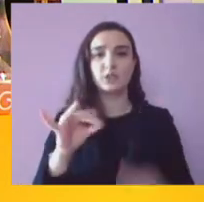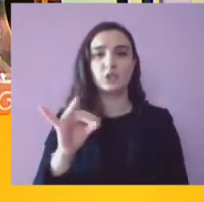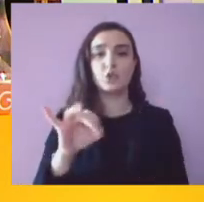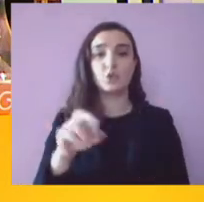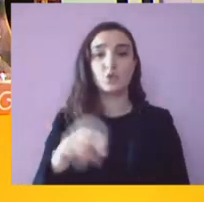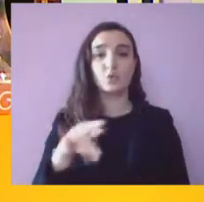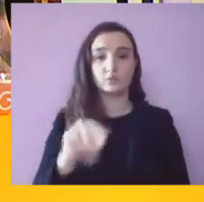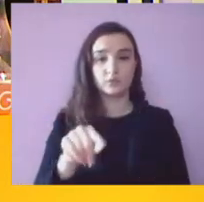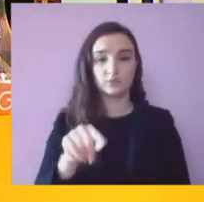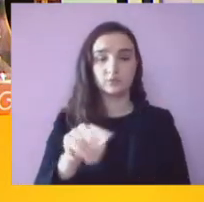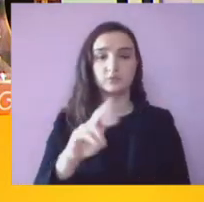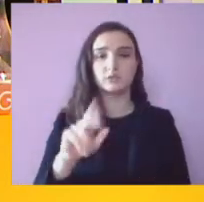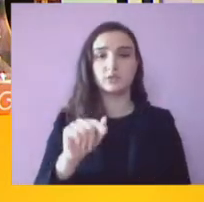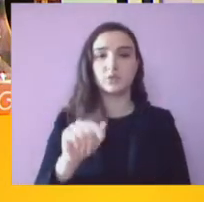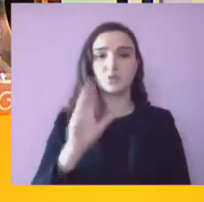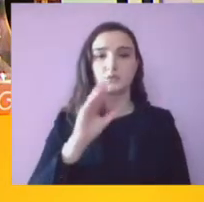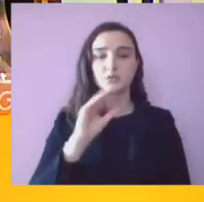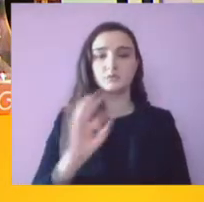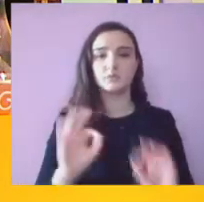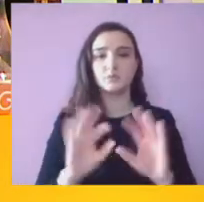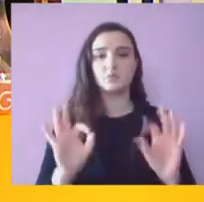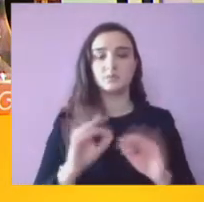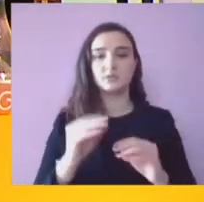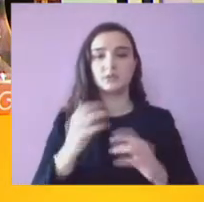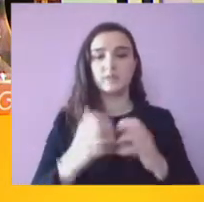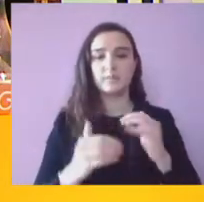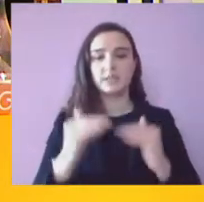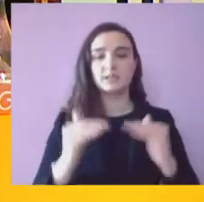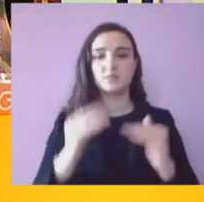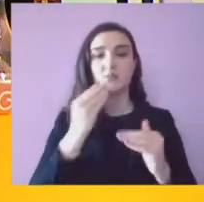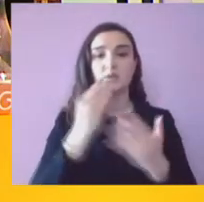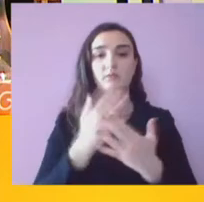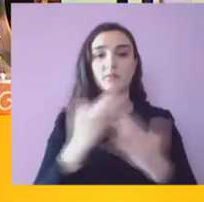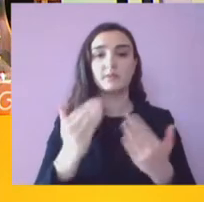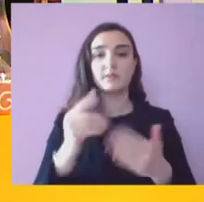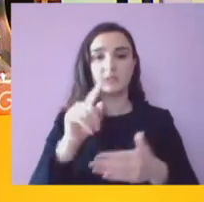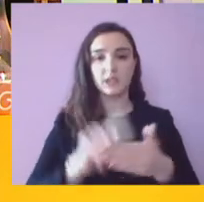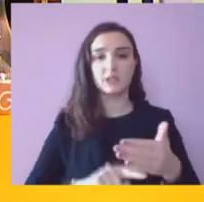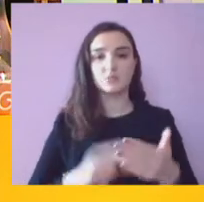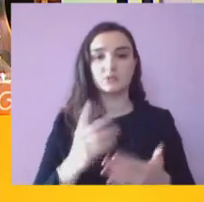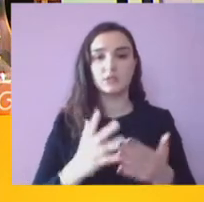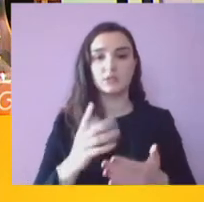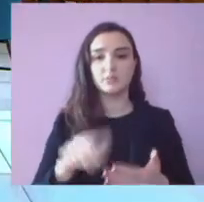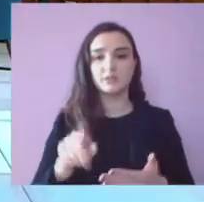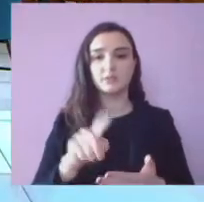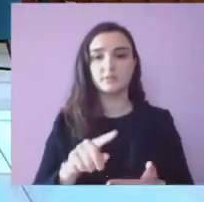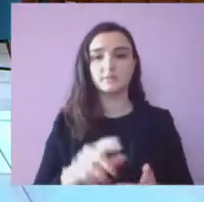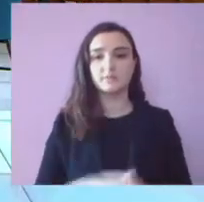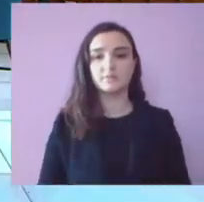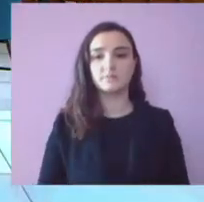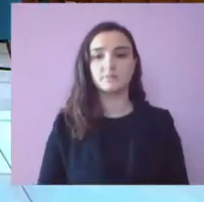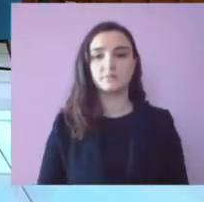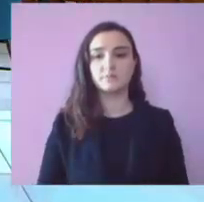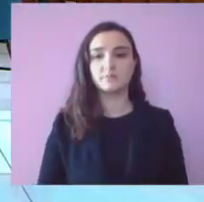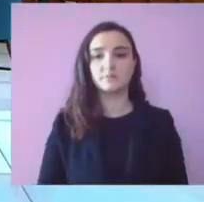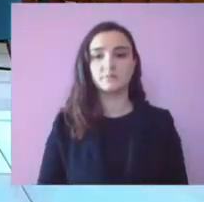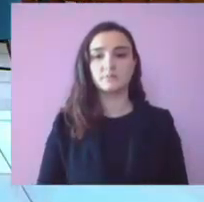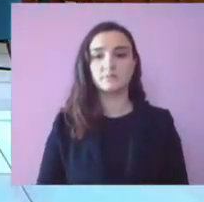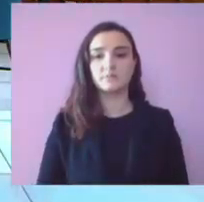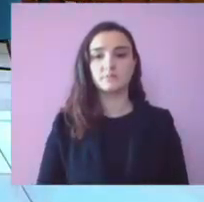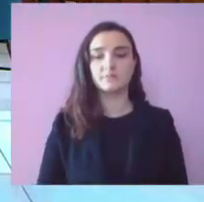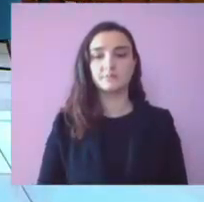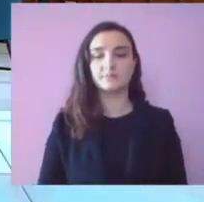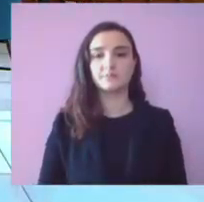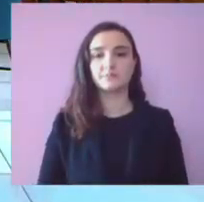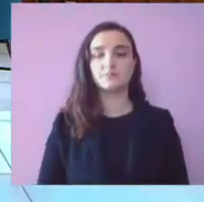და როდესაც ლაპარაკობთ დაბალანსებულ კვებაზე, თქვენ დარწმუნდით ალბათ, მე ჩამოთვალე პრაქტიკულად ყველა პროდუქტი, რომელიც იყო